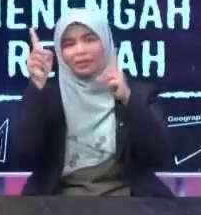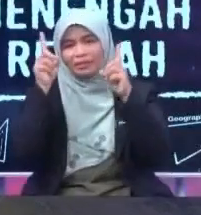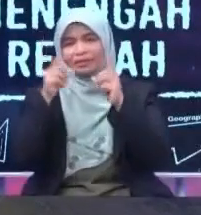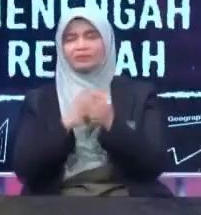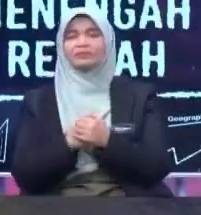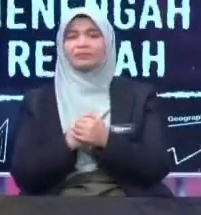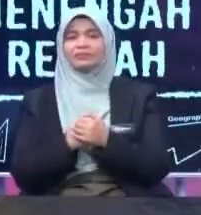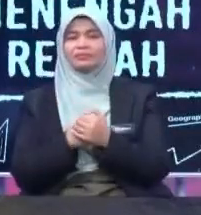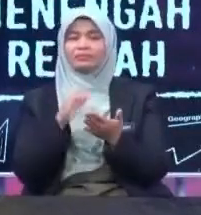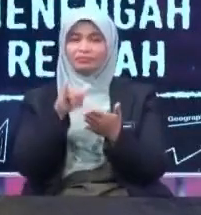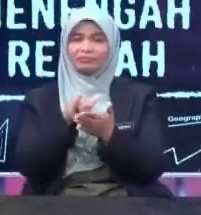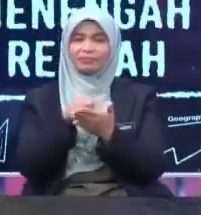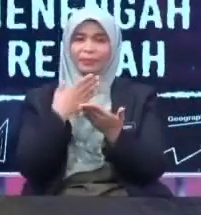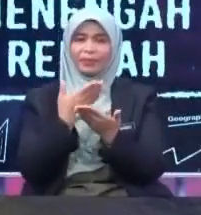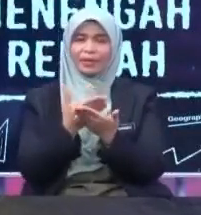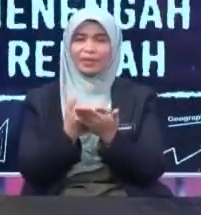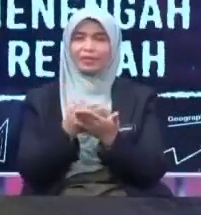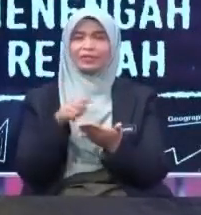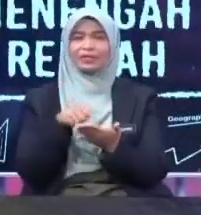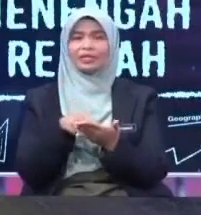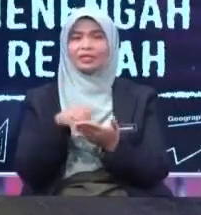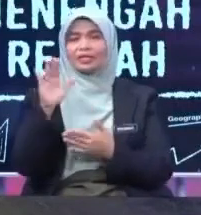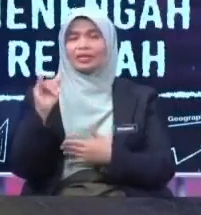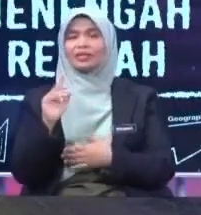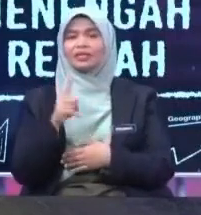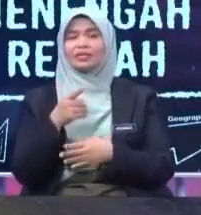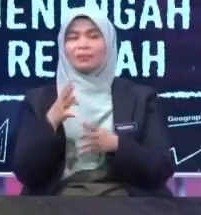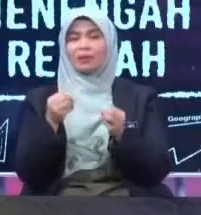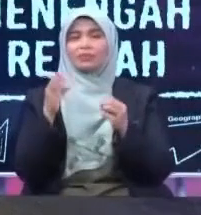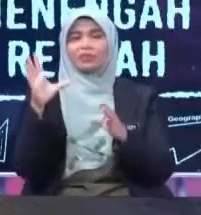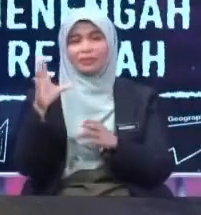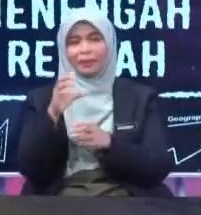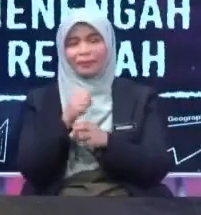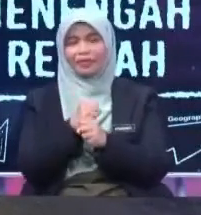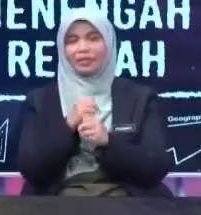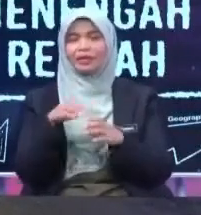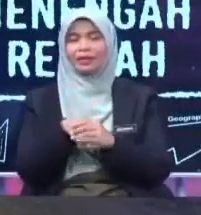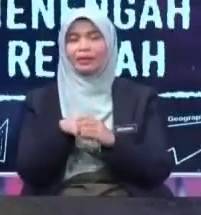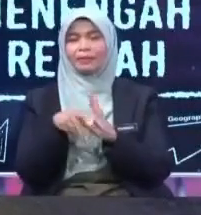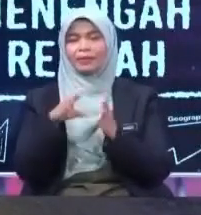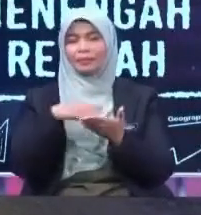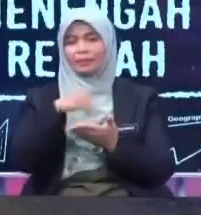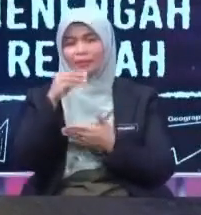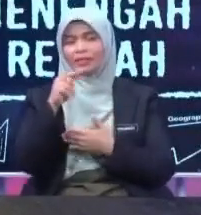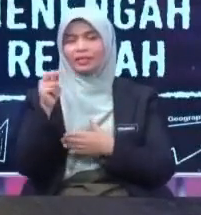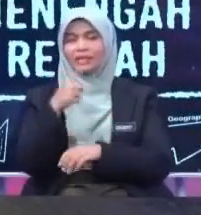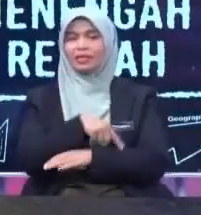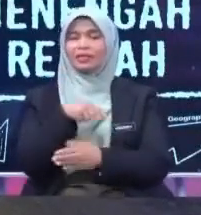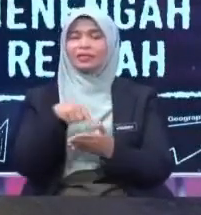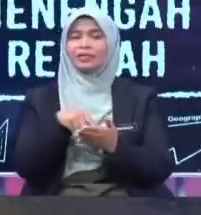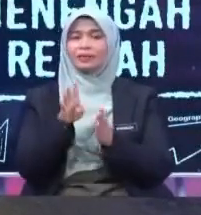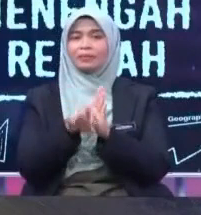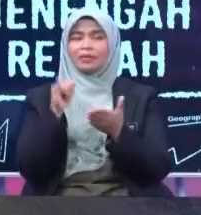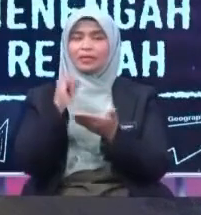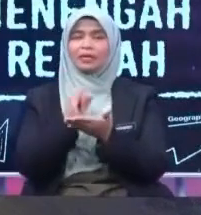Aiman. Okey, baik Ustazah. Yeah. Jadi inilah dia yang kita nak capai dalam pembelajaran kita pada hari ini, iaitu beriman kepada hari akhirat